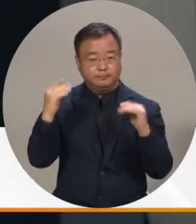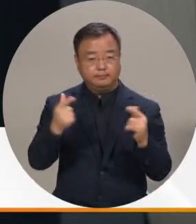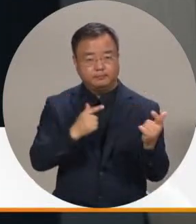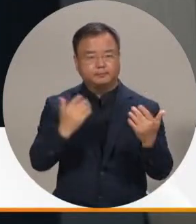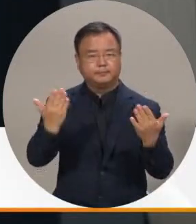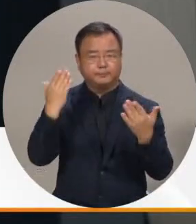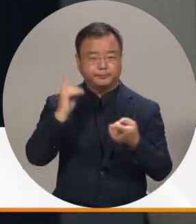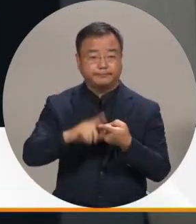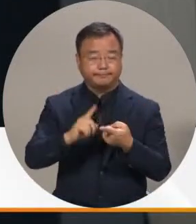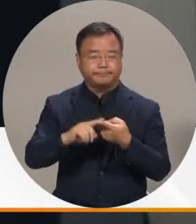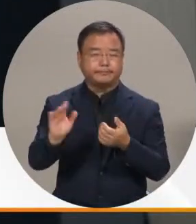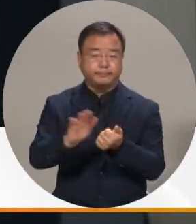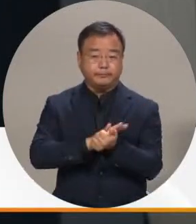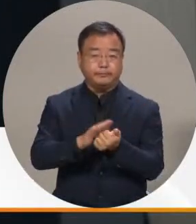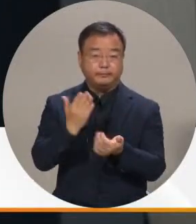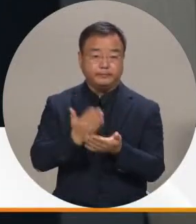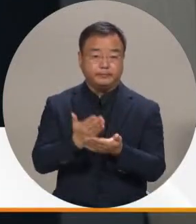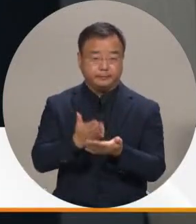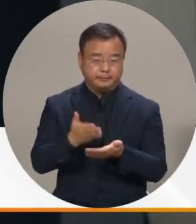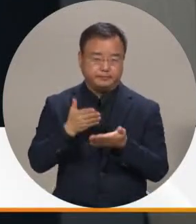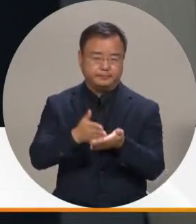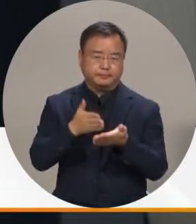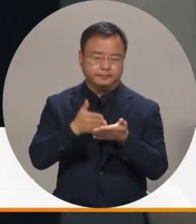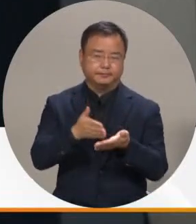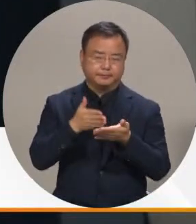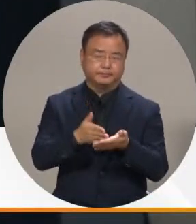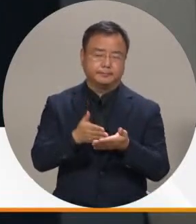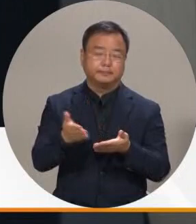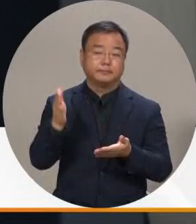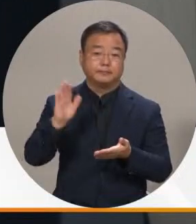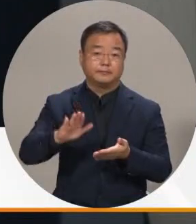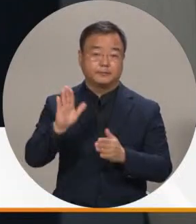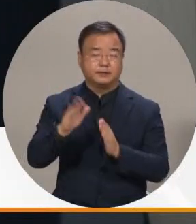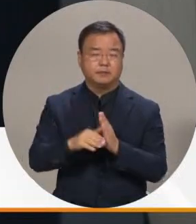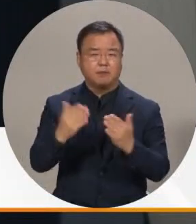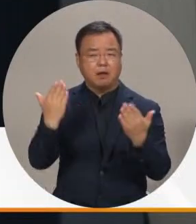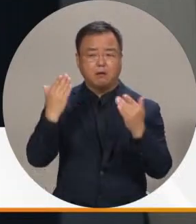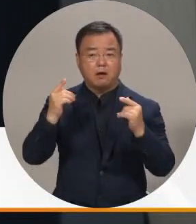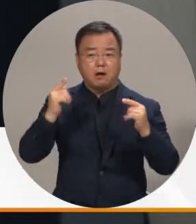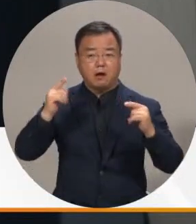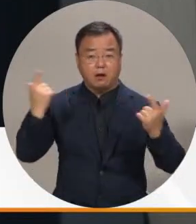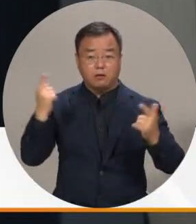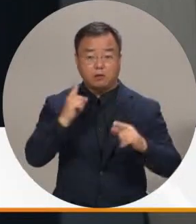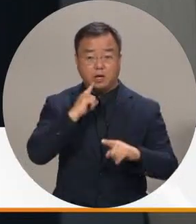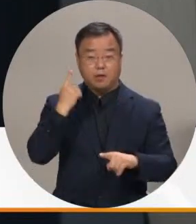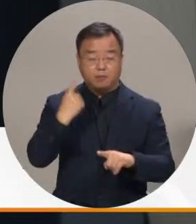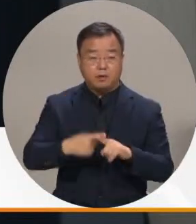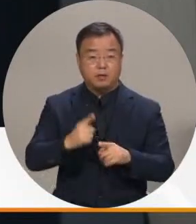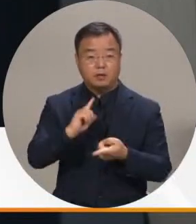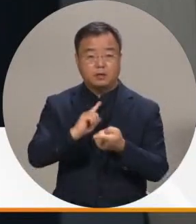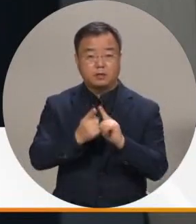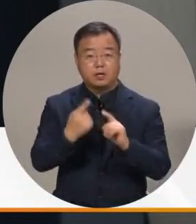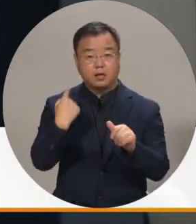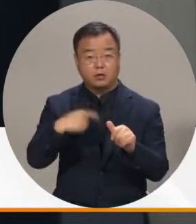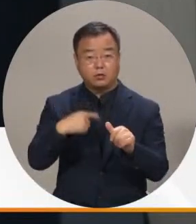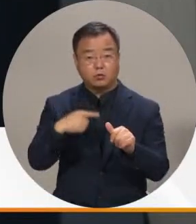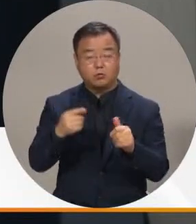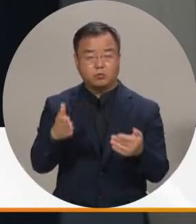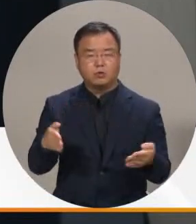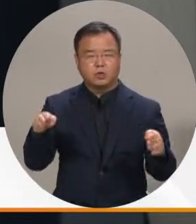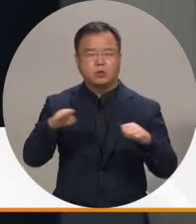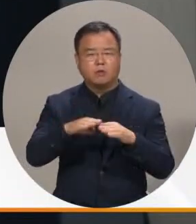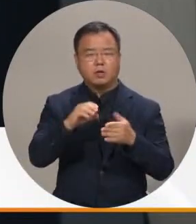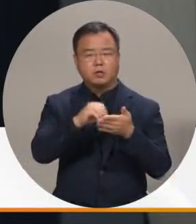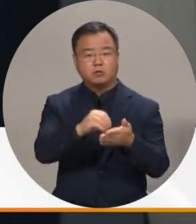대우를 해달라 그렇게 계속 요구를 해 왔었는데요 그때는 학교가 아니라라고 하다가 대한교육기관으로 어떤 등록을 이제 하니까